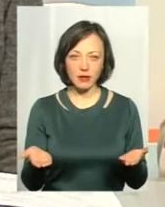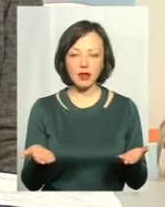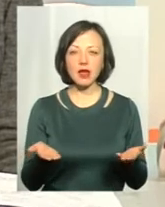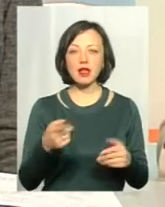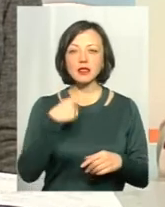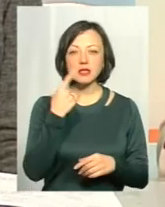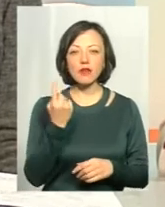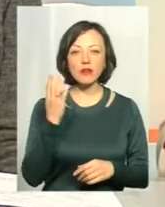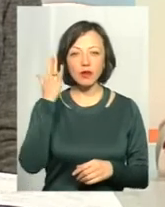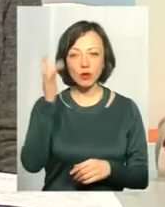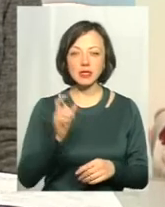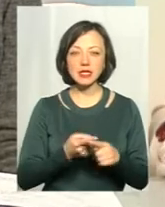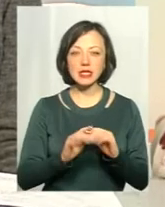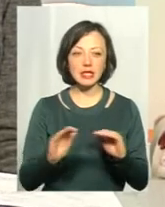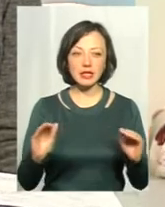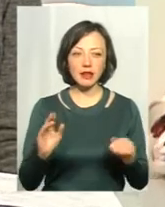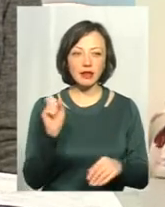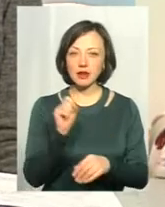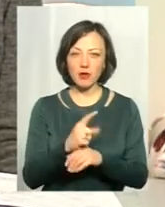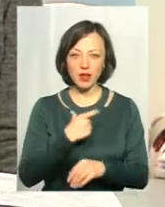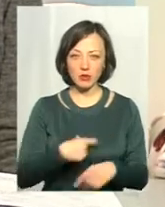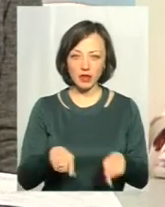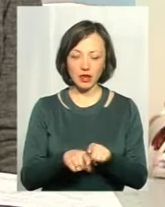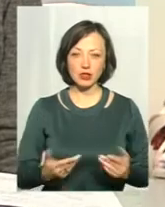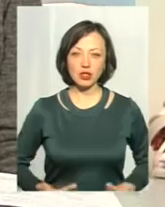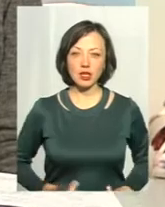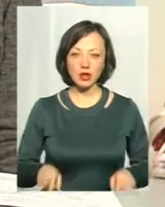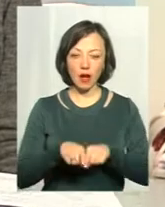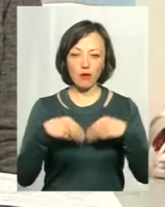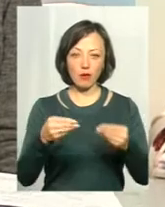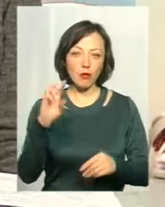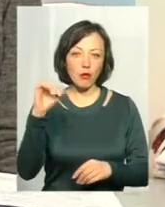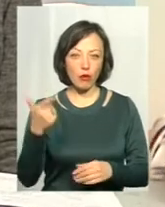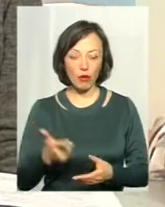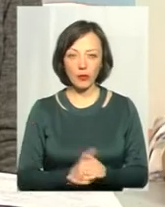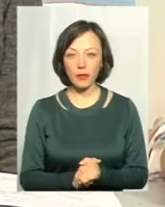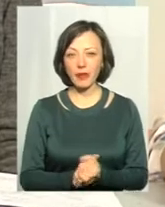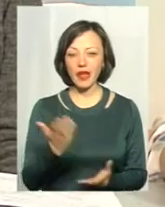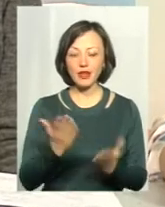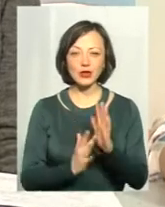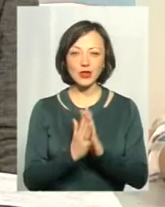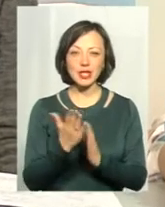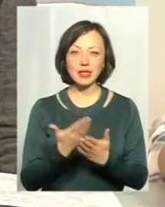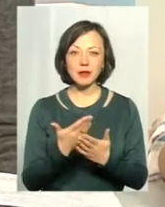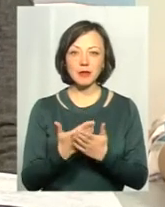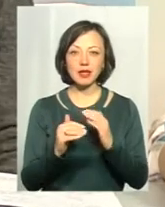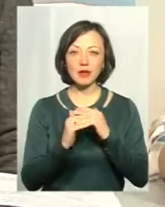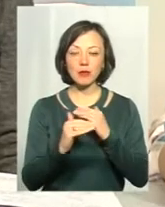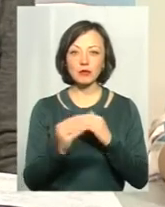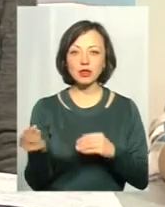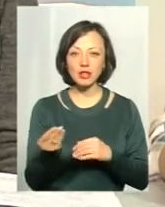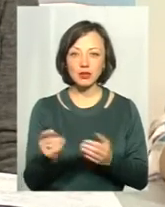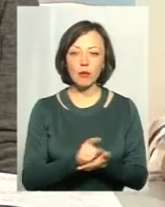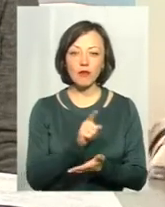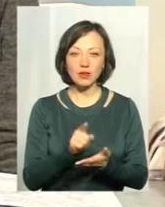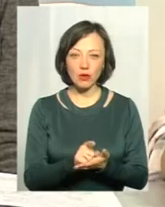один філософ, що ці діти, вони не замовляли собі таке життя, так просто було даним Господом. І якщо росте, наприклад, на полі пшениця, то ми